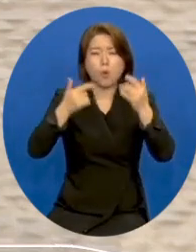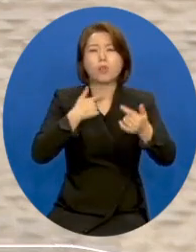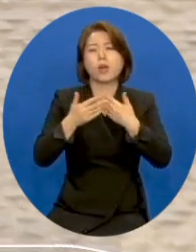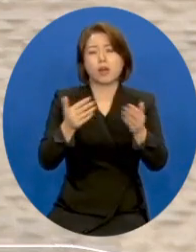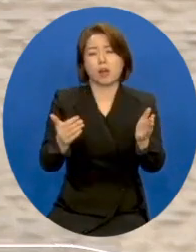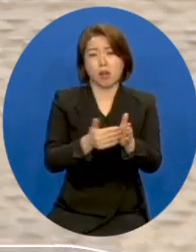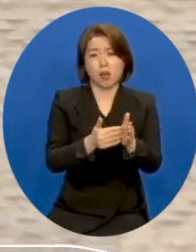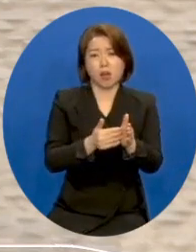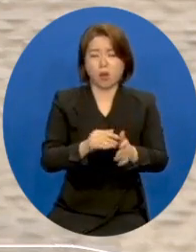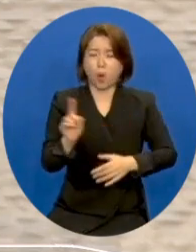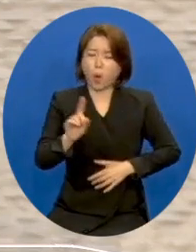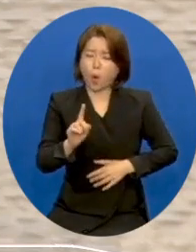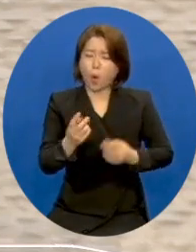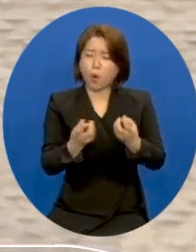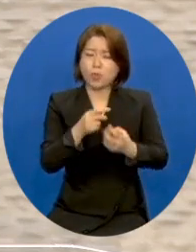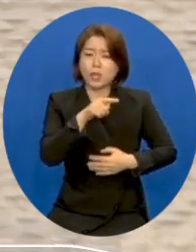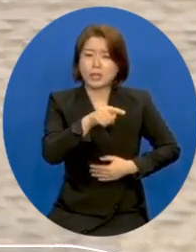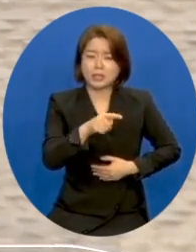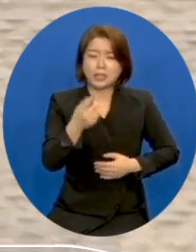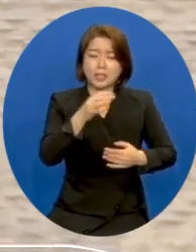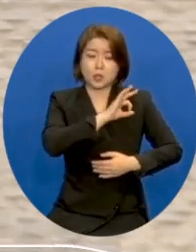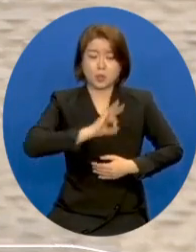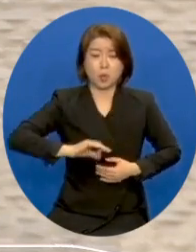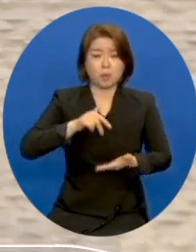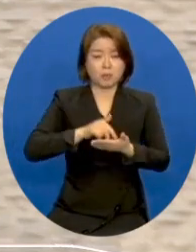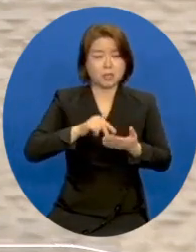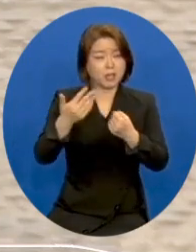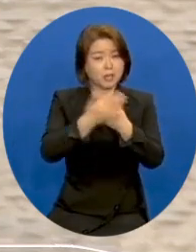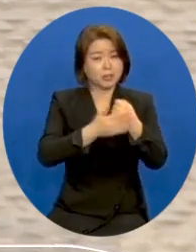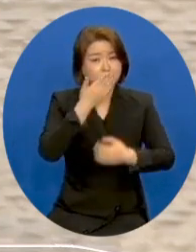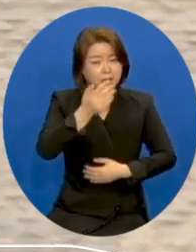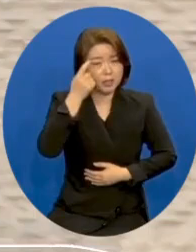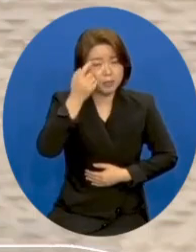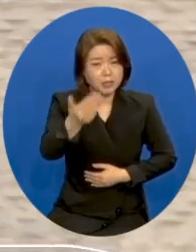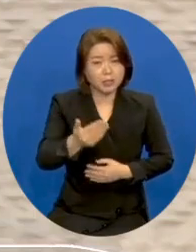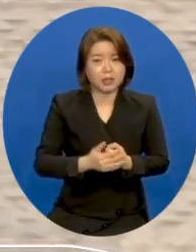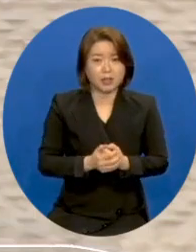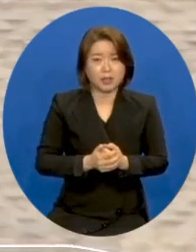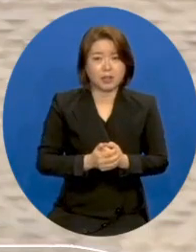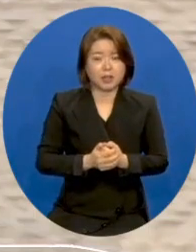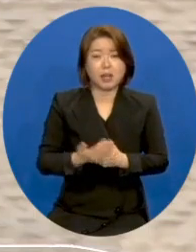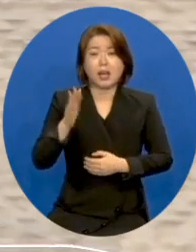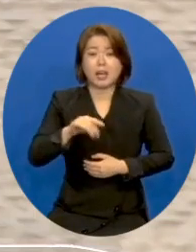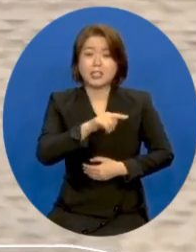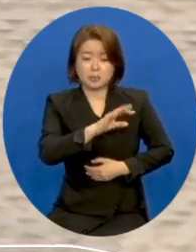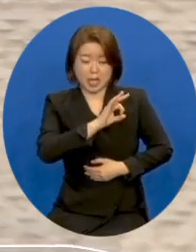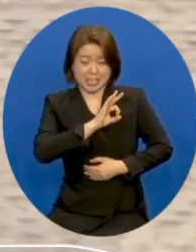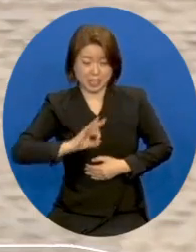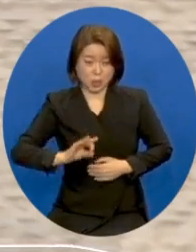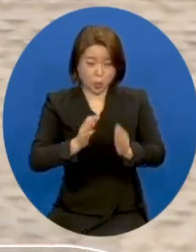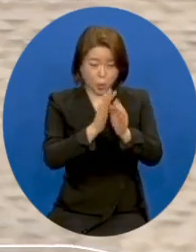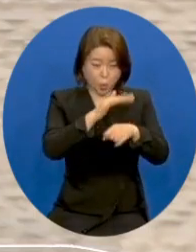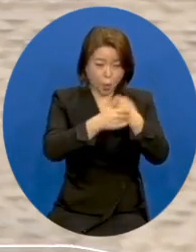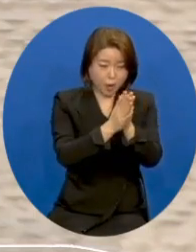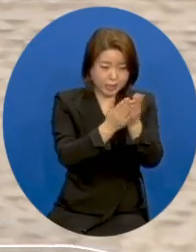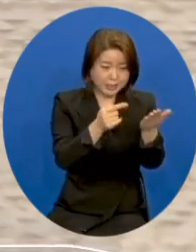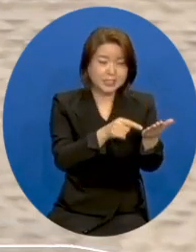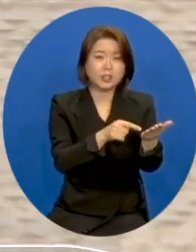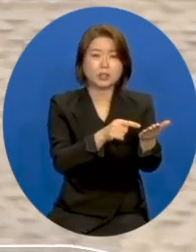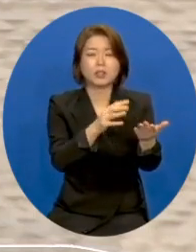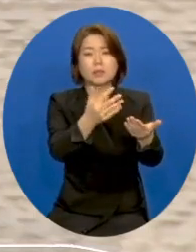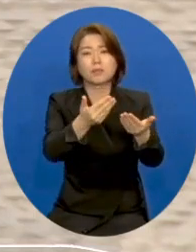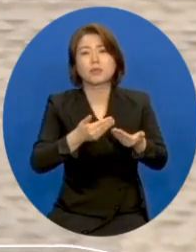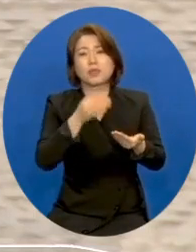그것이 어떻게 욥에게 은혜라고 말할 수 있겠습니까? 그러나 그래서 우리는 욥기라는 성경을 가지게